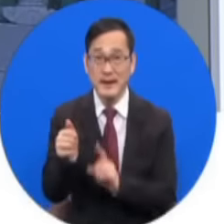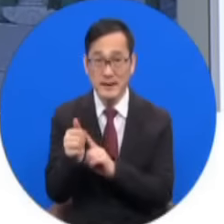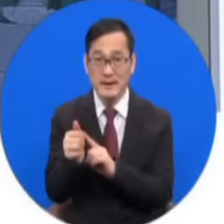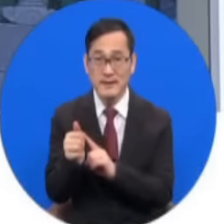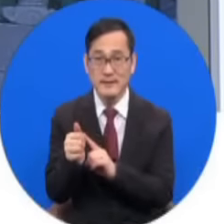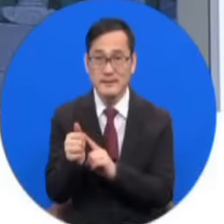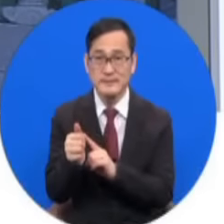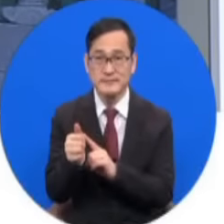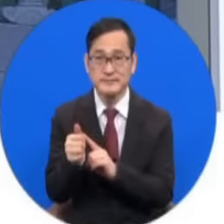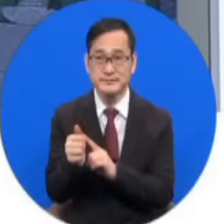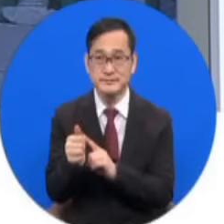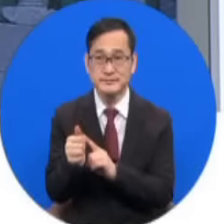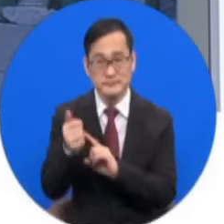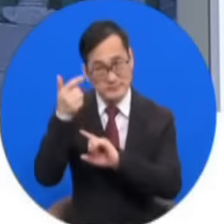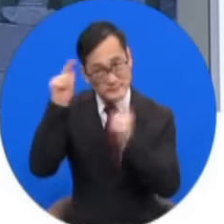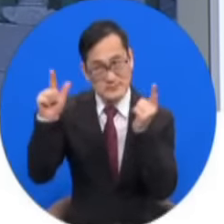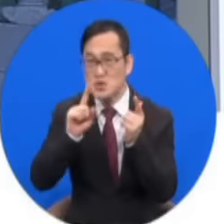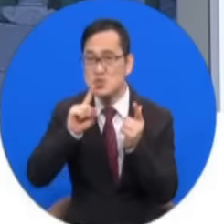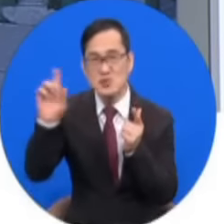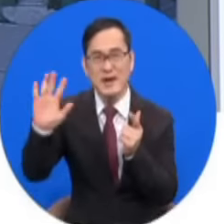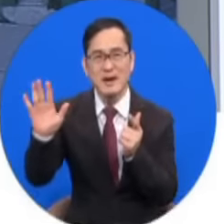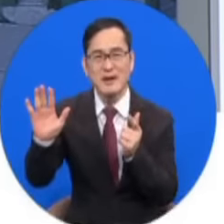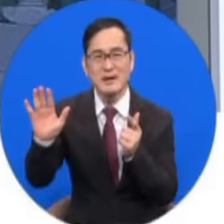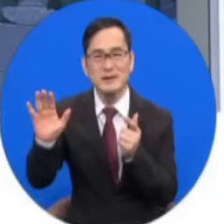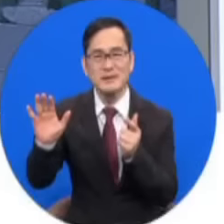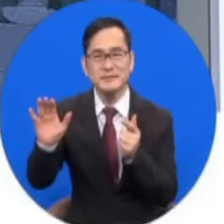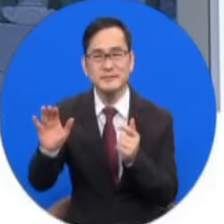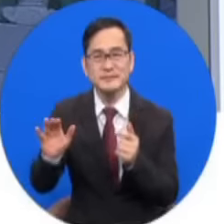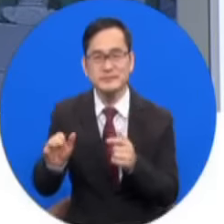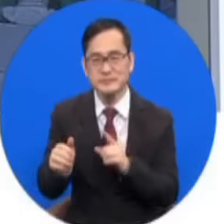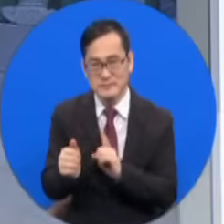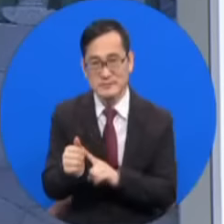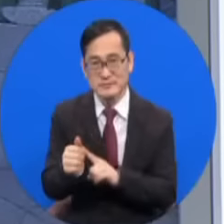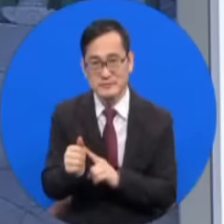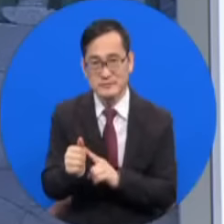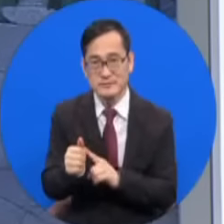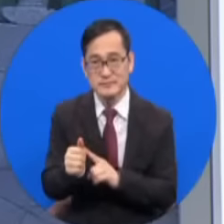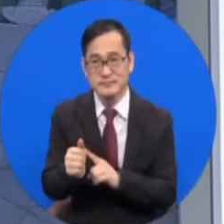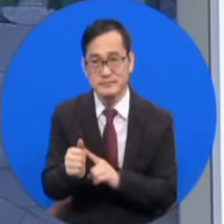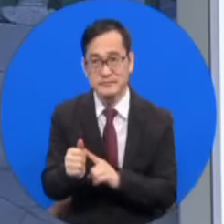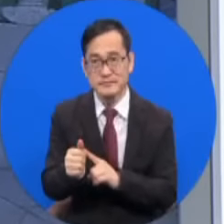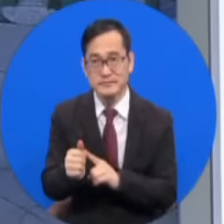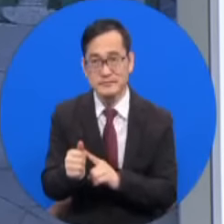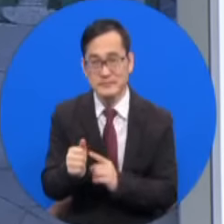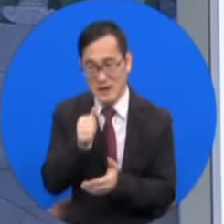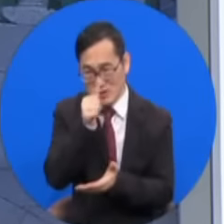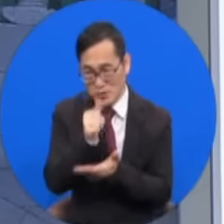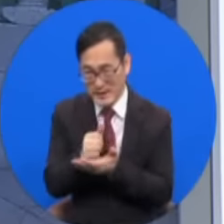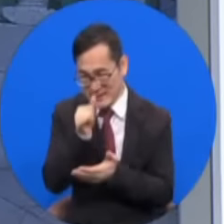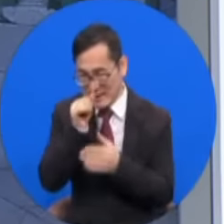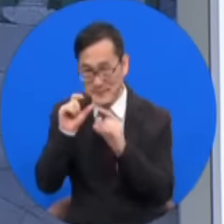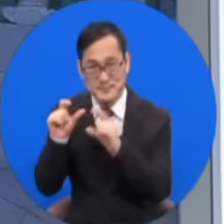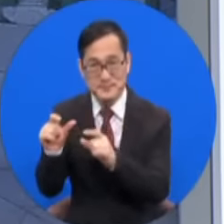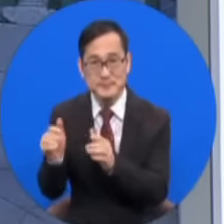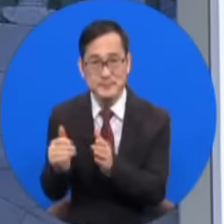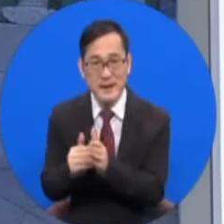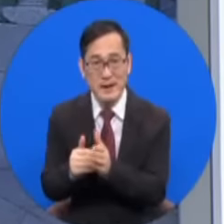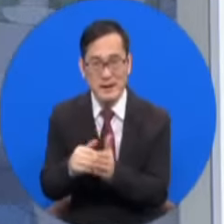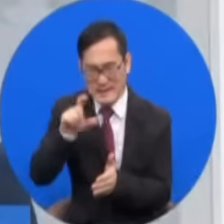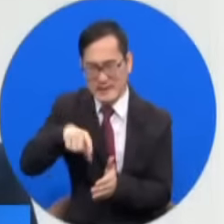그래서 어 같은 식대비 같은 사건에 같은 혐의인데 배씨에게 유죄가 확정이 됐습니다